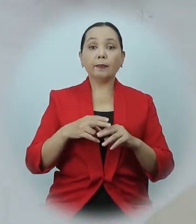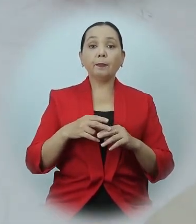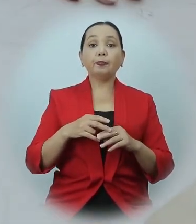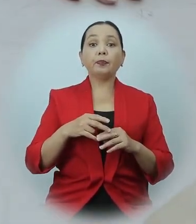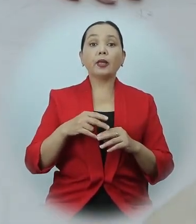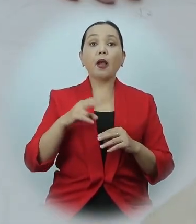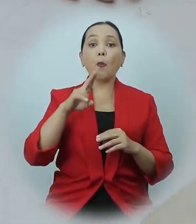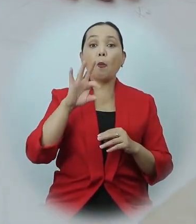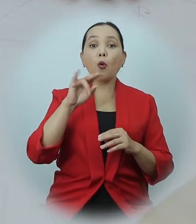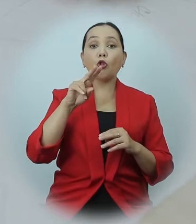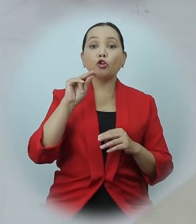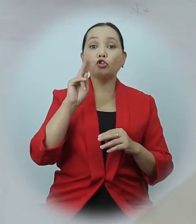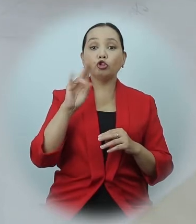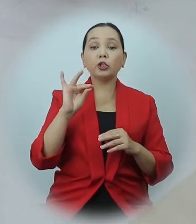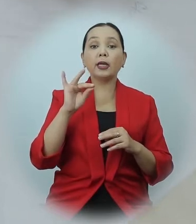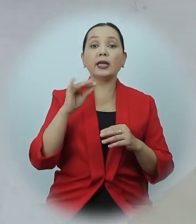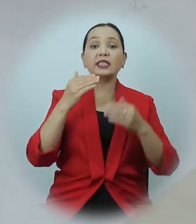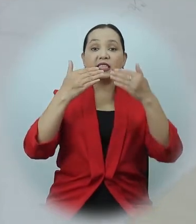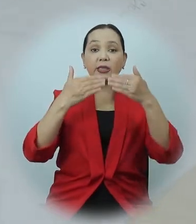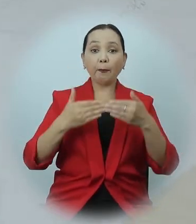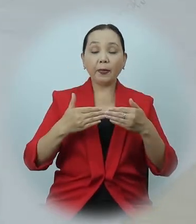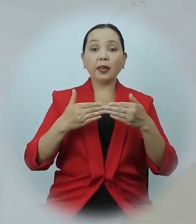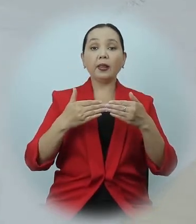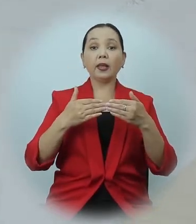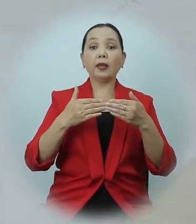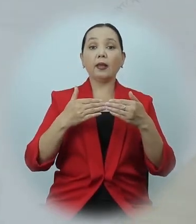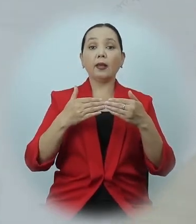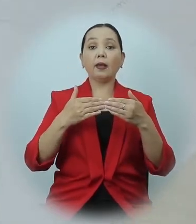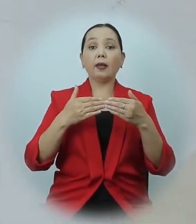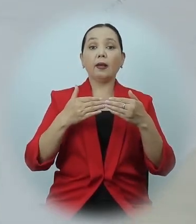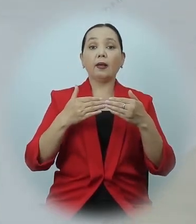на полочке, на спинке и на полочке